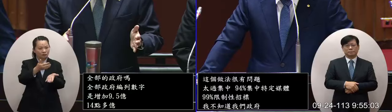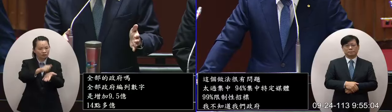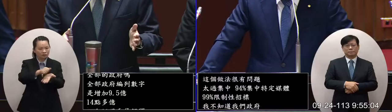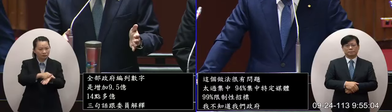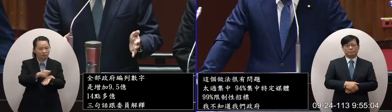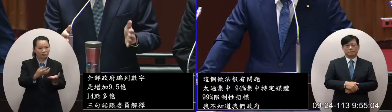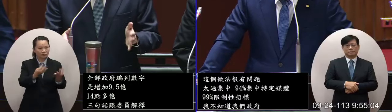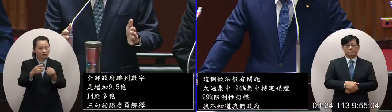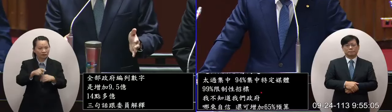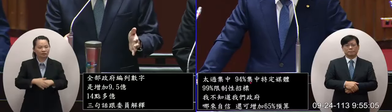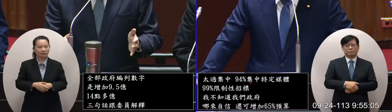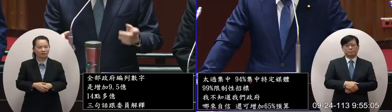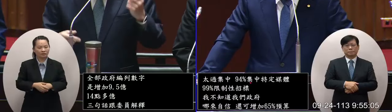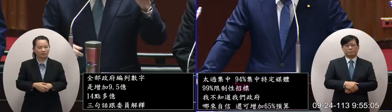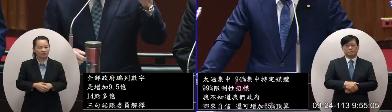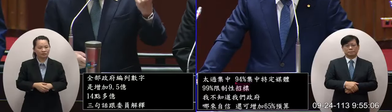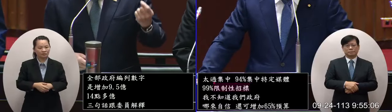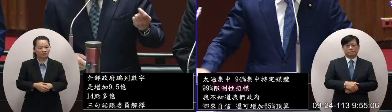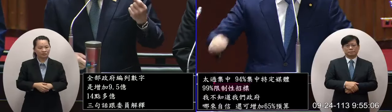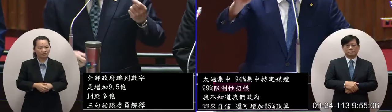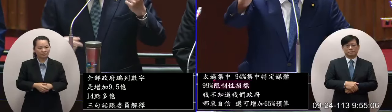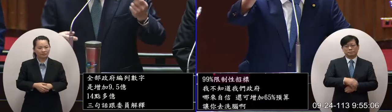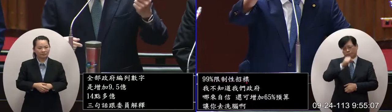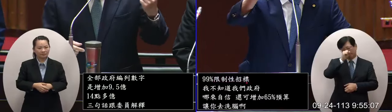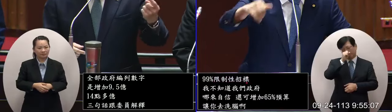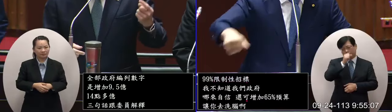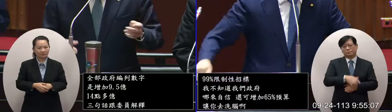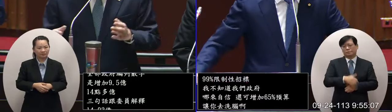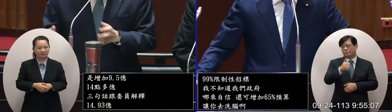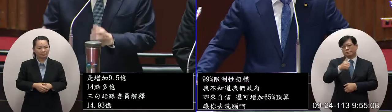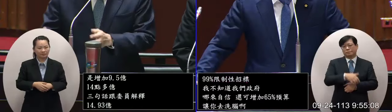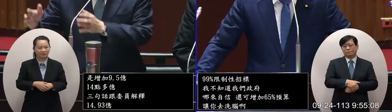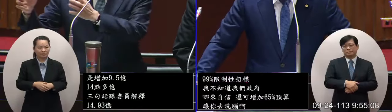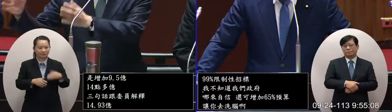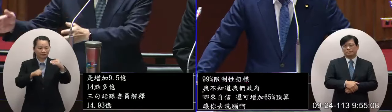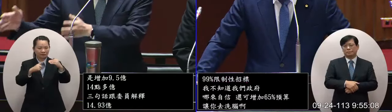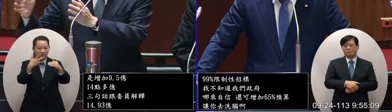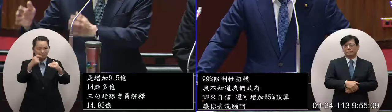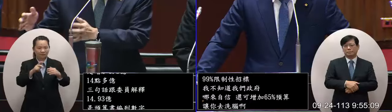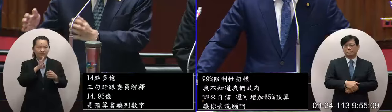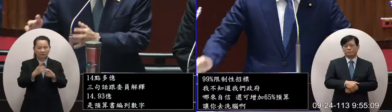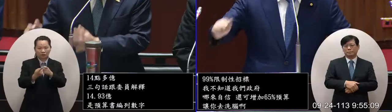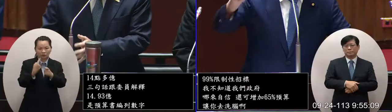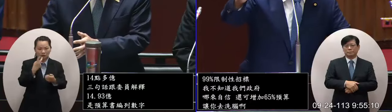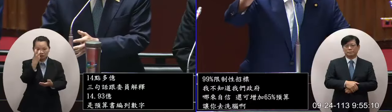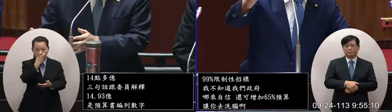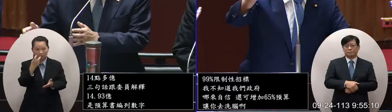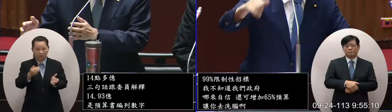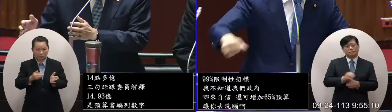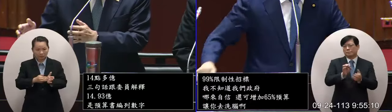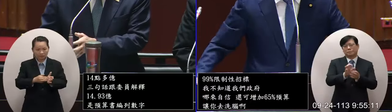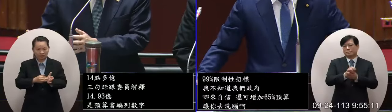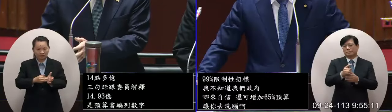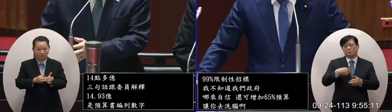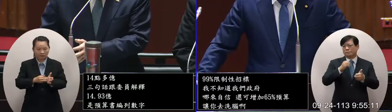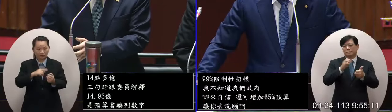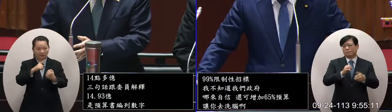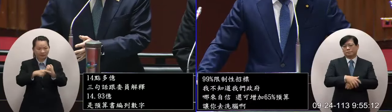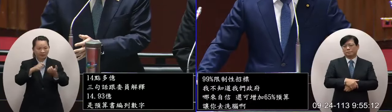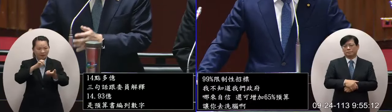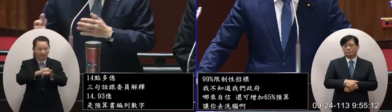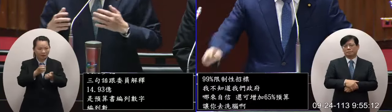字，编列数。你说 好了好了，我跟你讲，谢谢。 9.7亿是去年审查之后的， 没关系啊，我告诉你， 法定